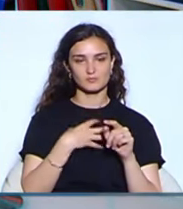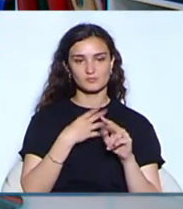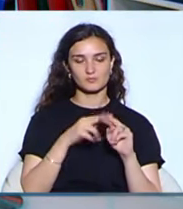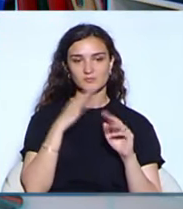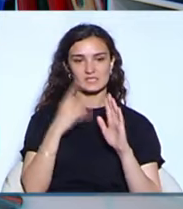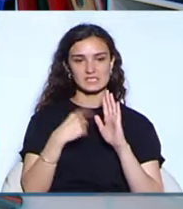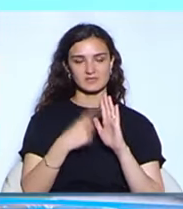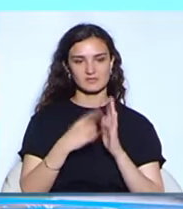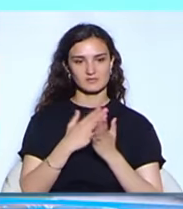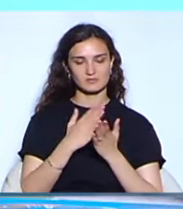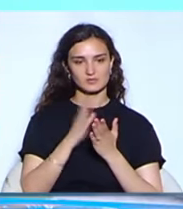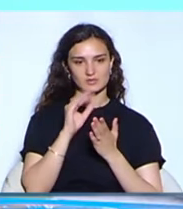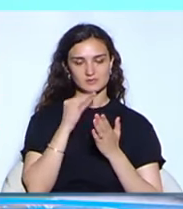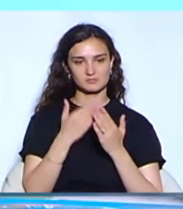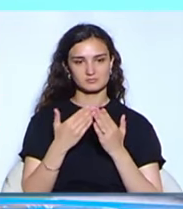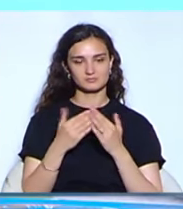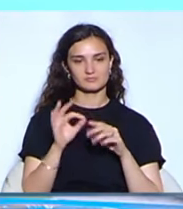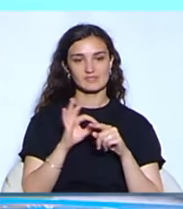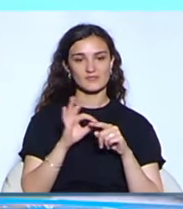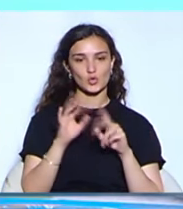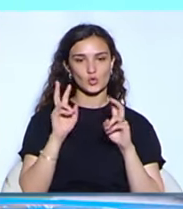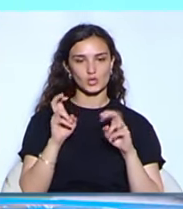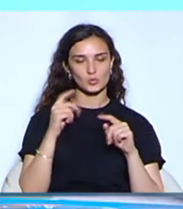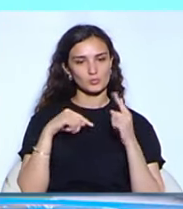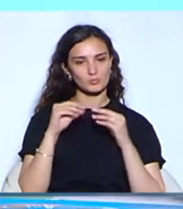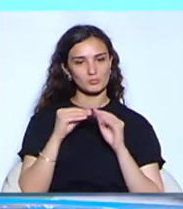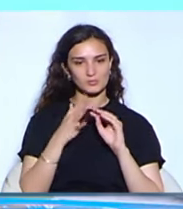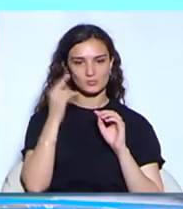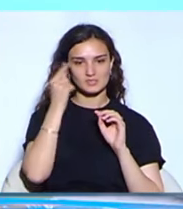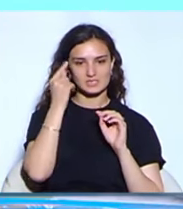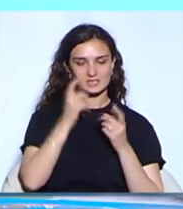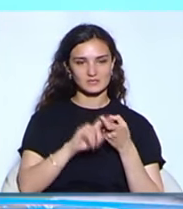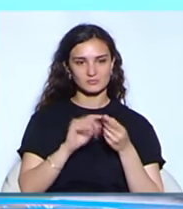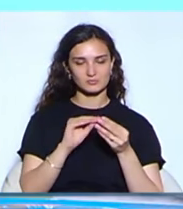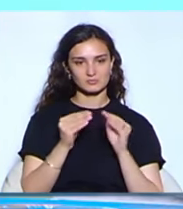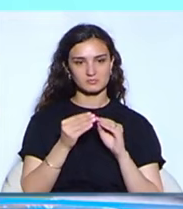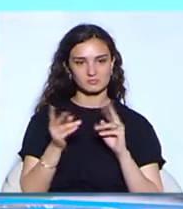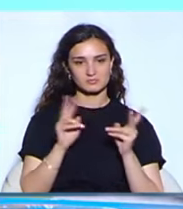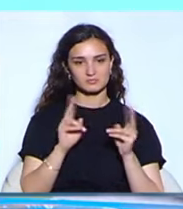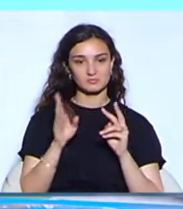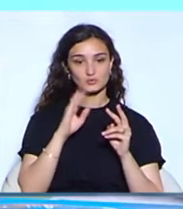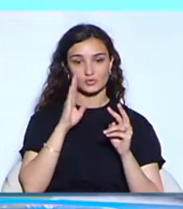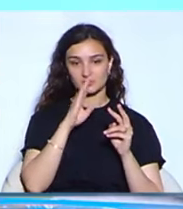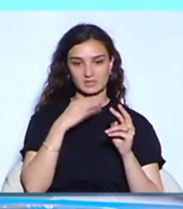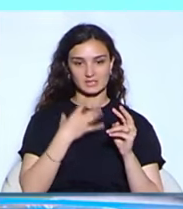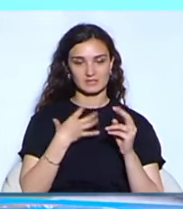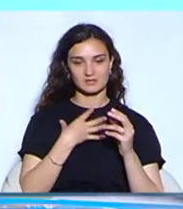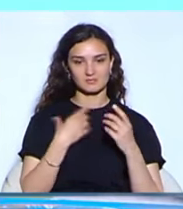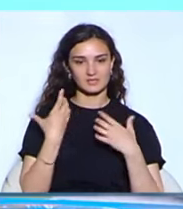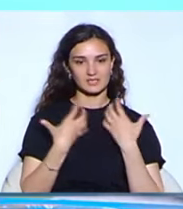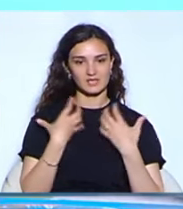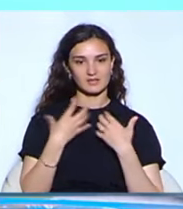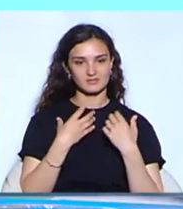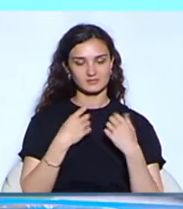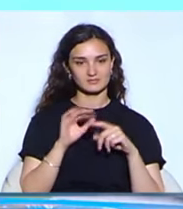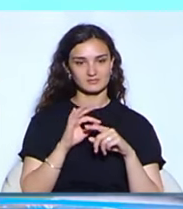გვაქვს. როდესაც ნევროლოგიურია პრობლემა თუ ფსიქიკასთან დაკავშირებულია პრობლემა, მშობელი ღელავს. როდესაც